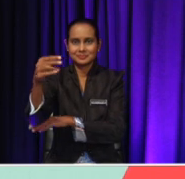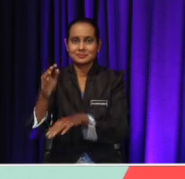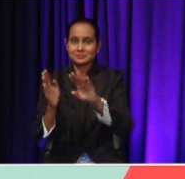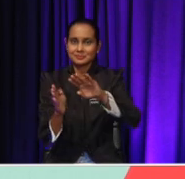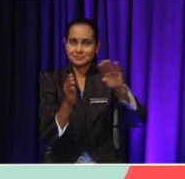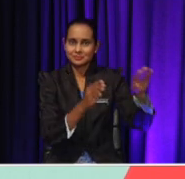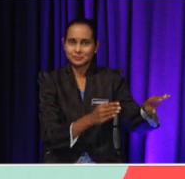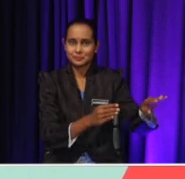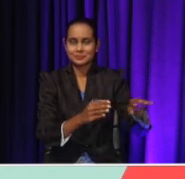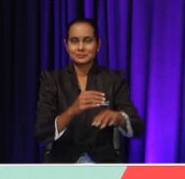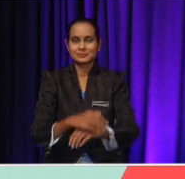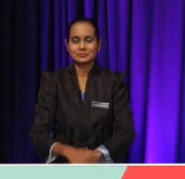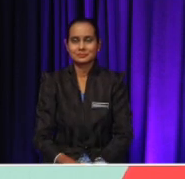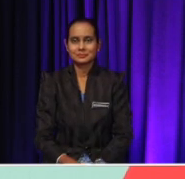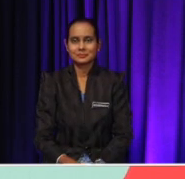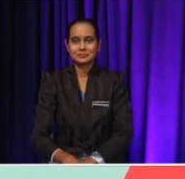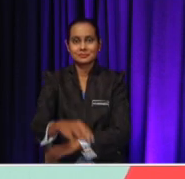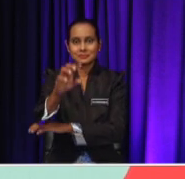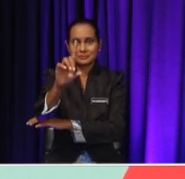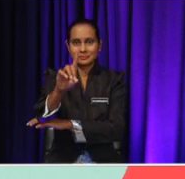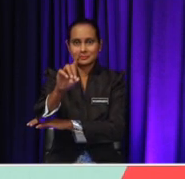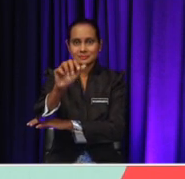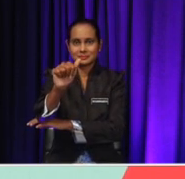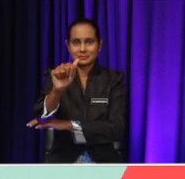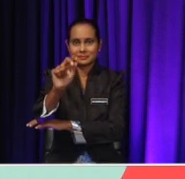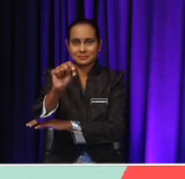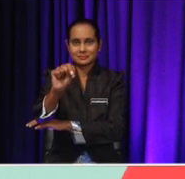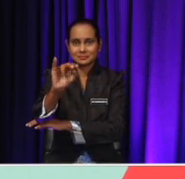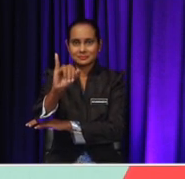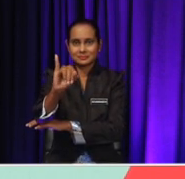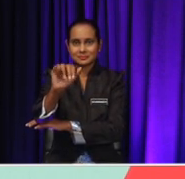dan seterusnya kita tengok ada Dania mana Dania